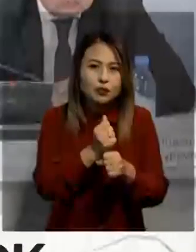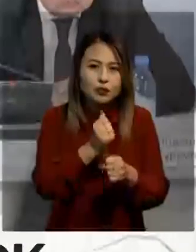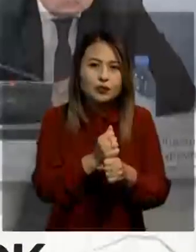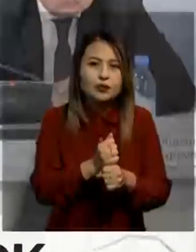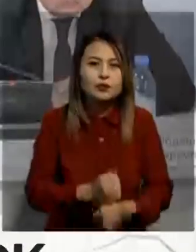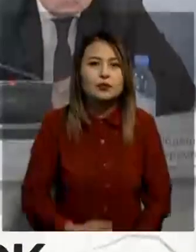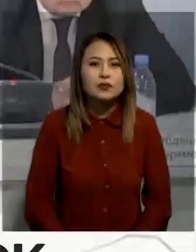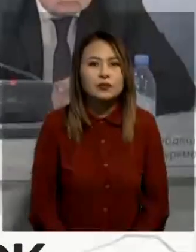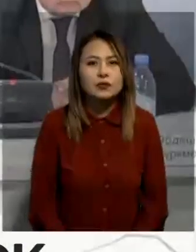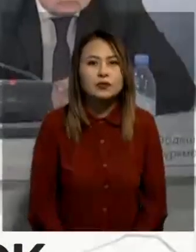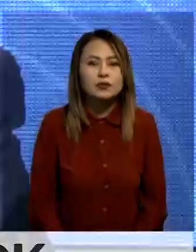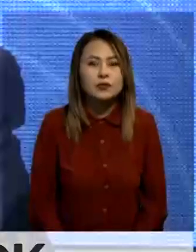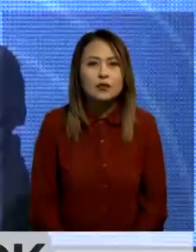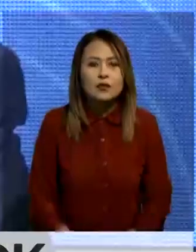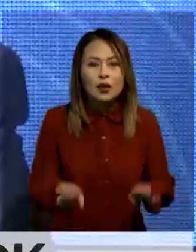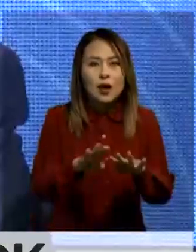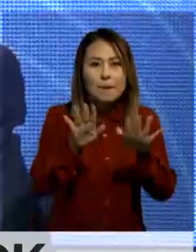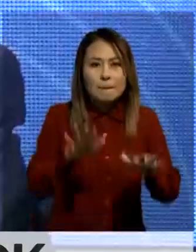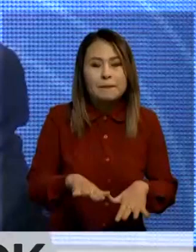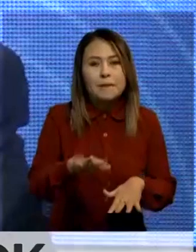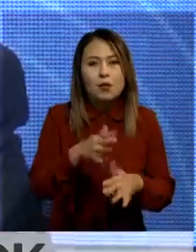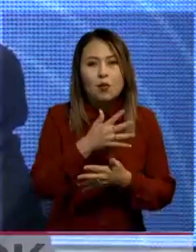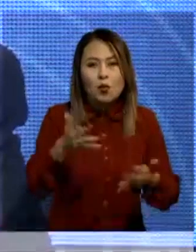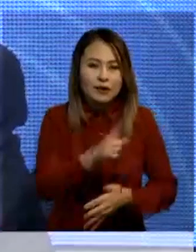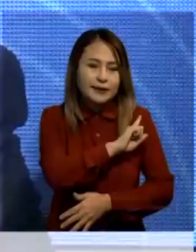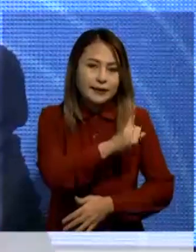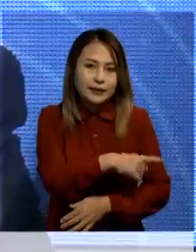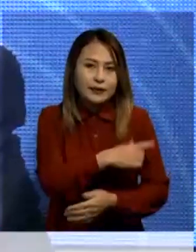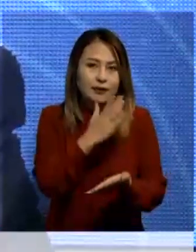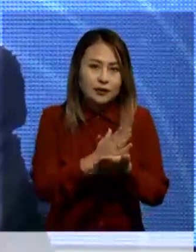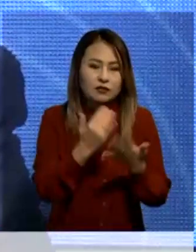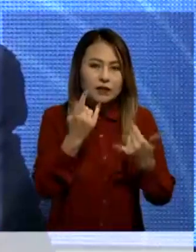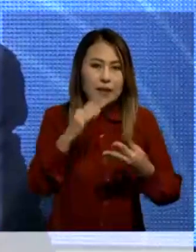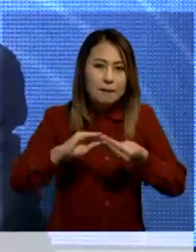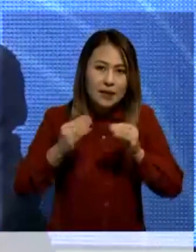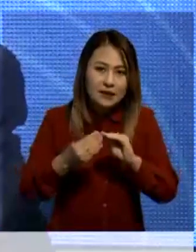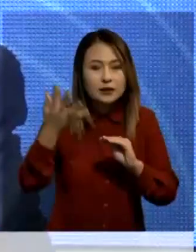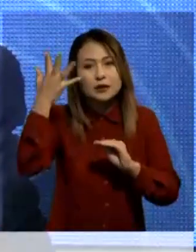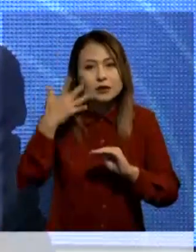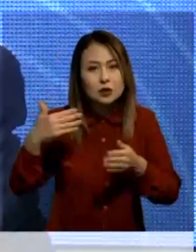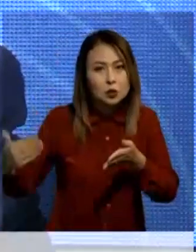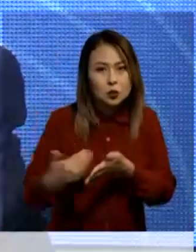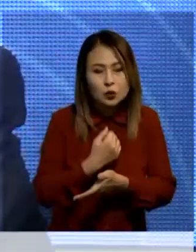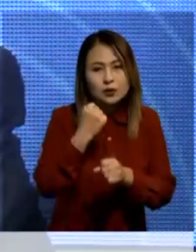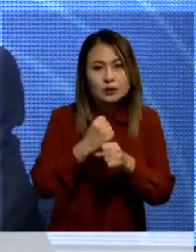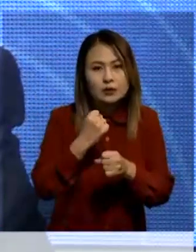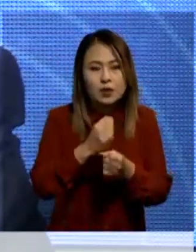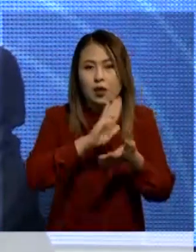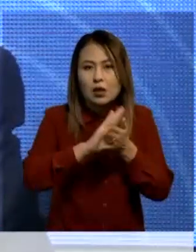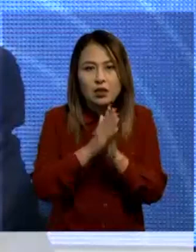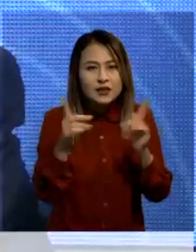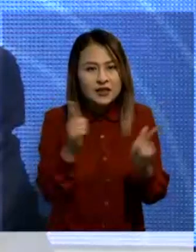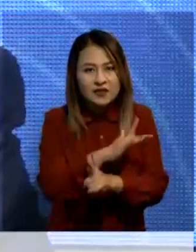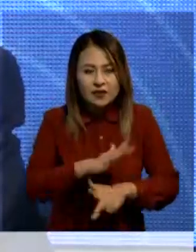жетпейді. Кәсіпорын максималды жобалық қуатында жұмыс істеп тұр. Бір мәселе, құрылысшылар жаңа үйлерді саларда бізбен келісіп